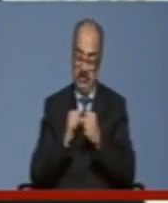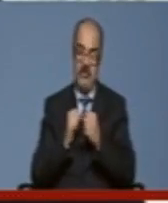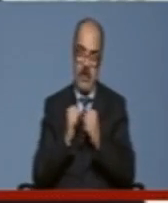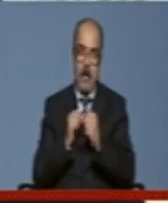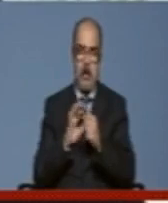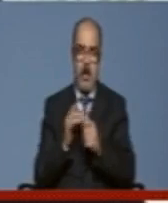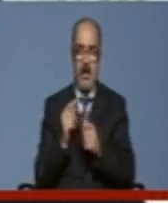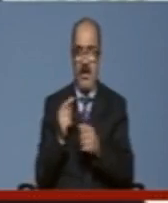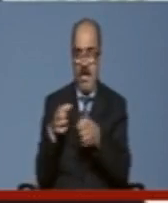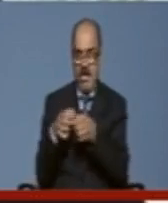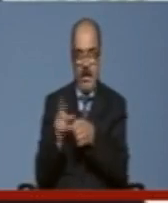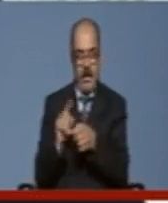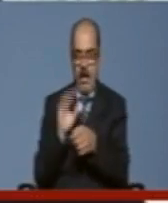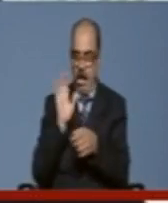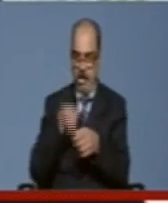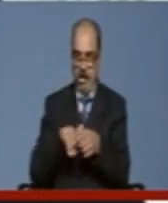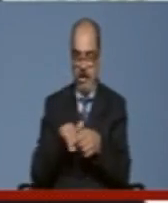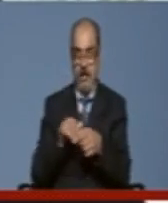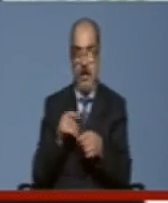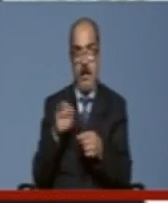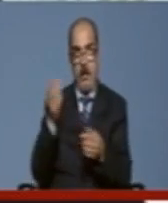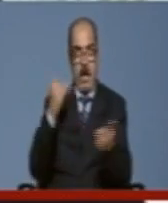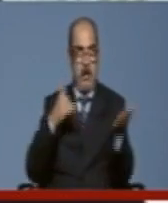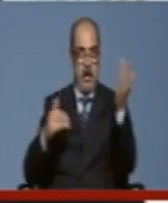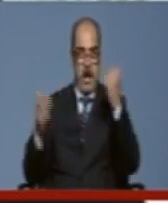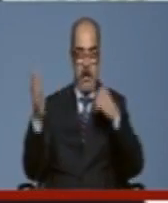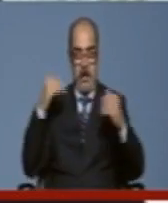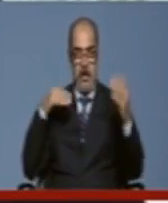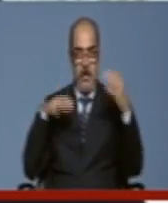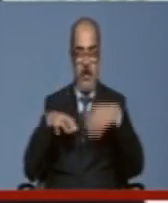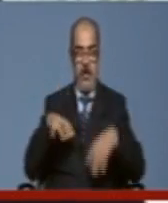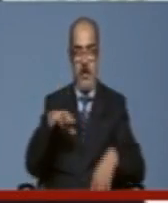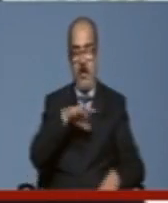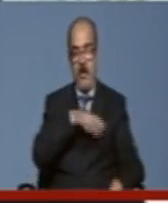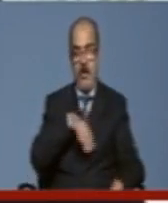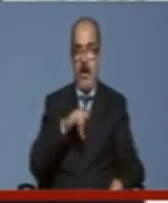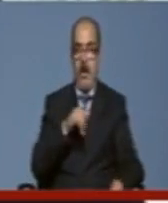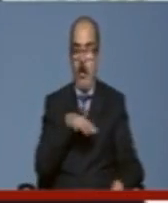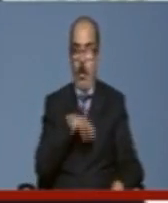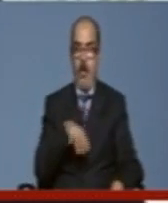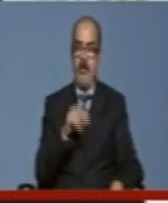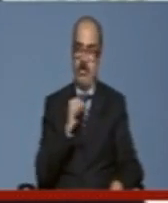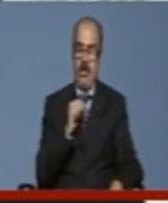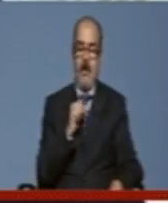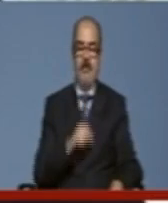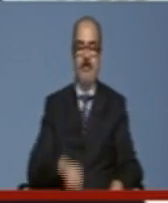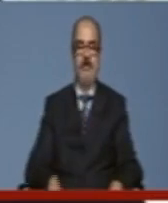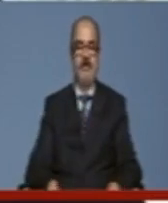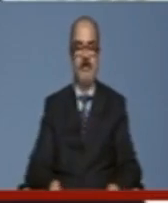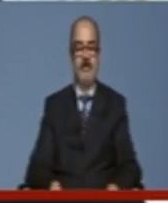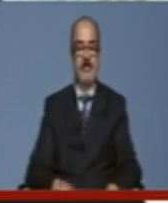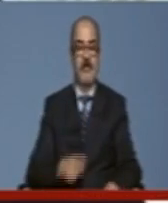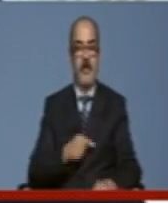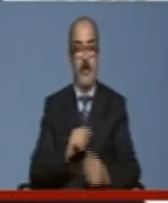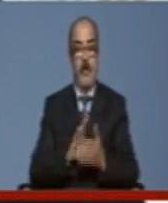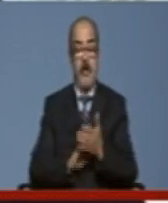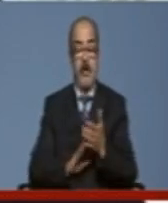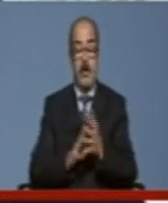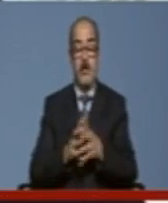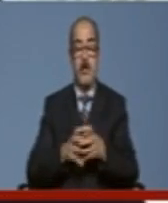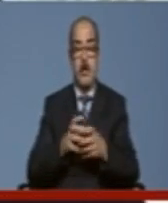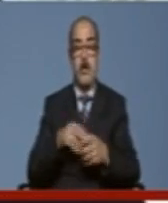العنف، وان يشمل اطراف اخرى داخل الاقليم او المنطقة، ومخاطرها الشديدة جدا على